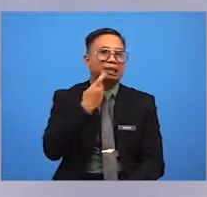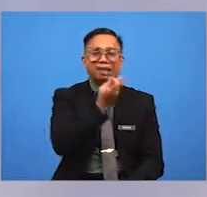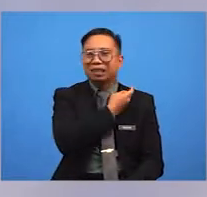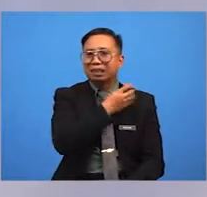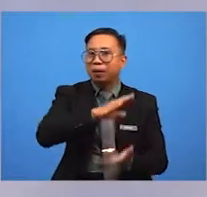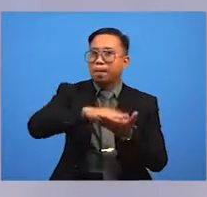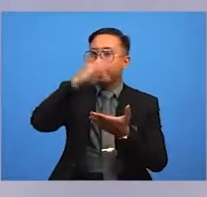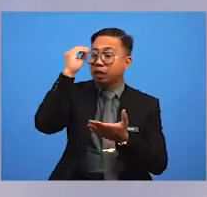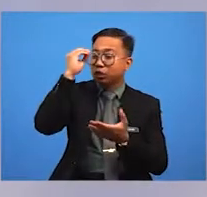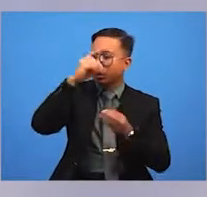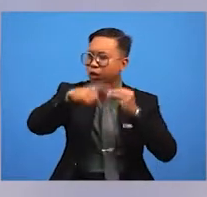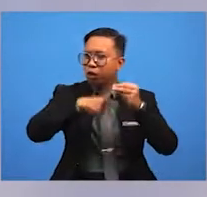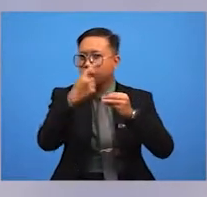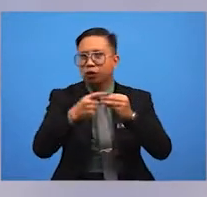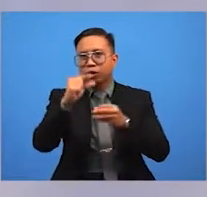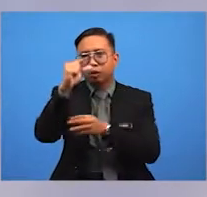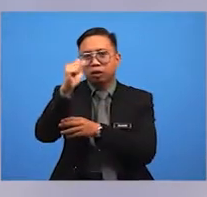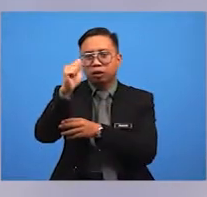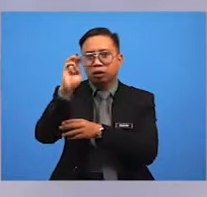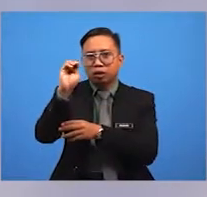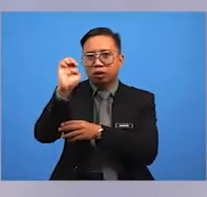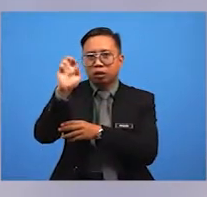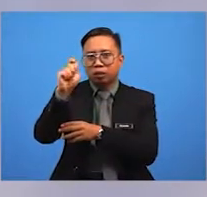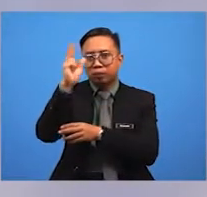belajar berkaitan dengan gamet jantan.